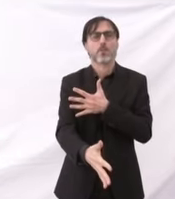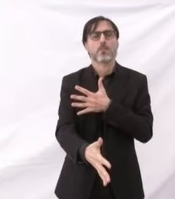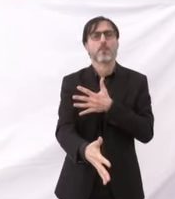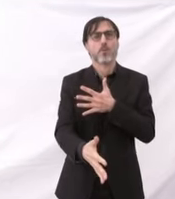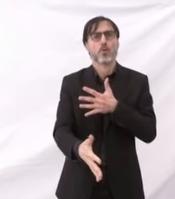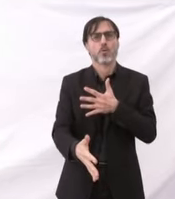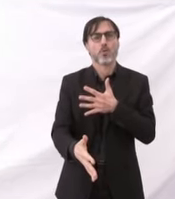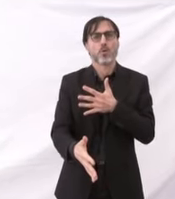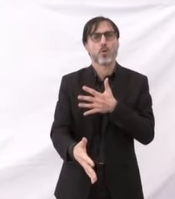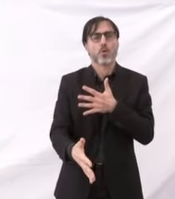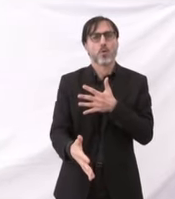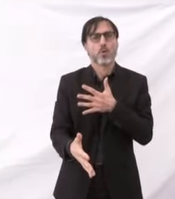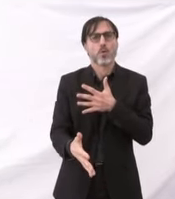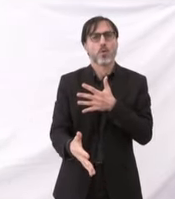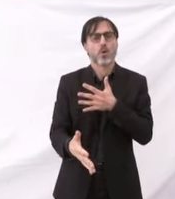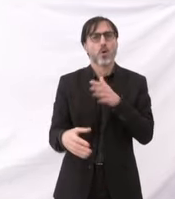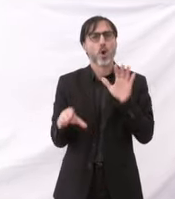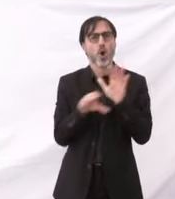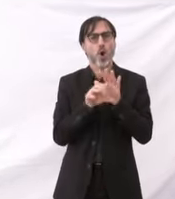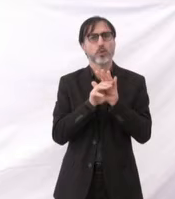nostra Costituzione!